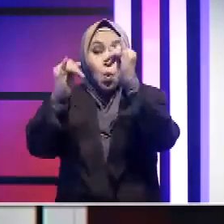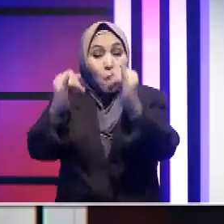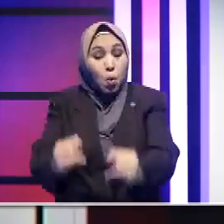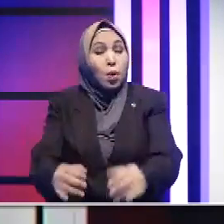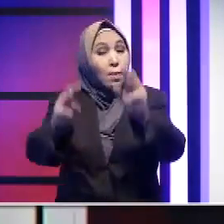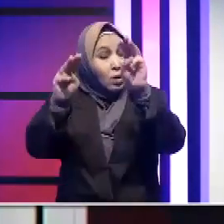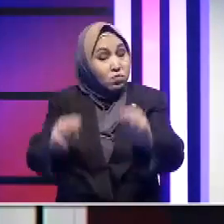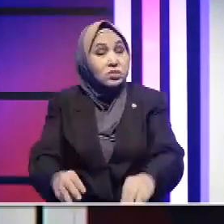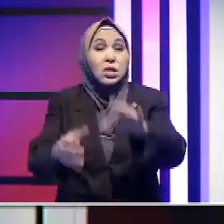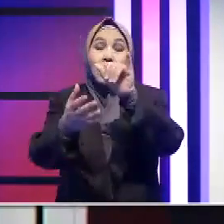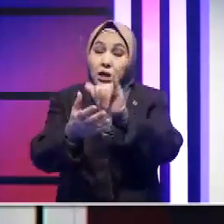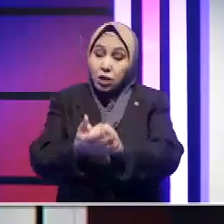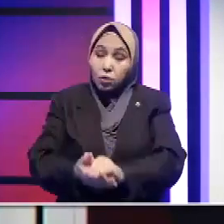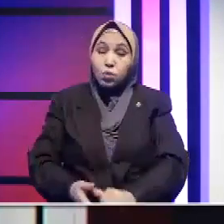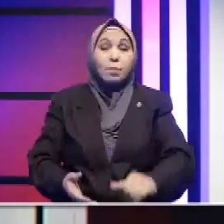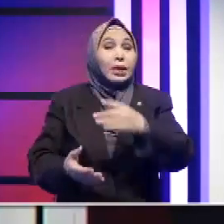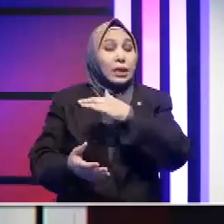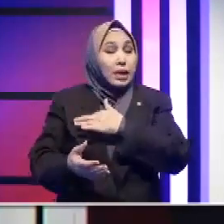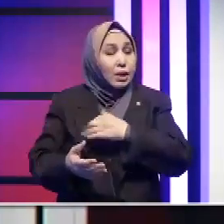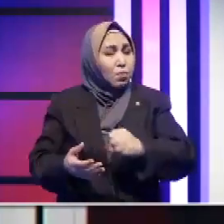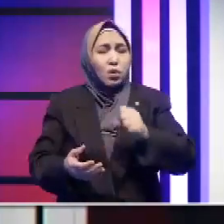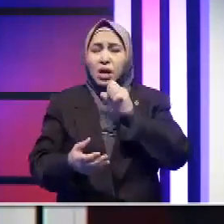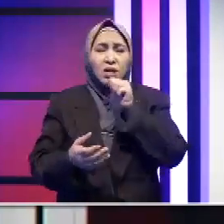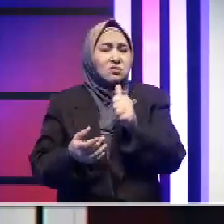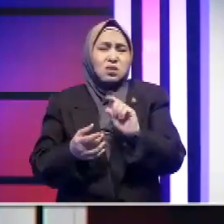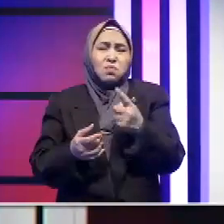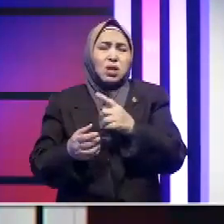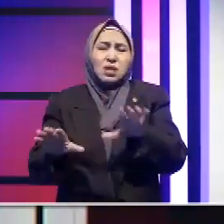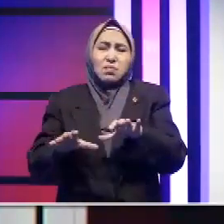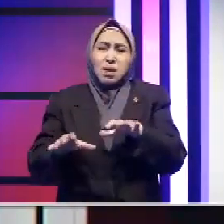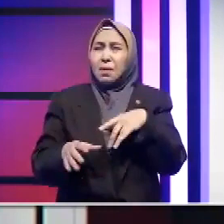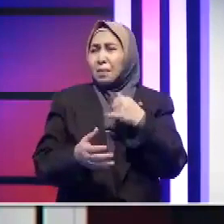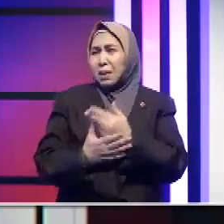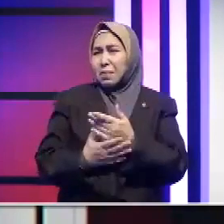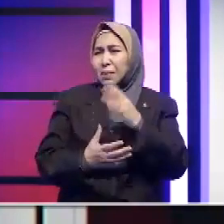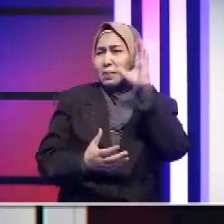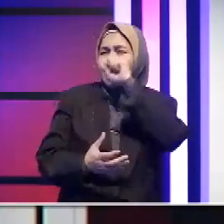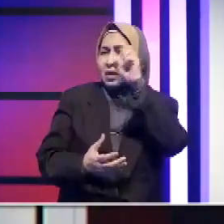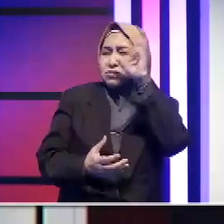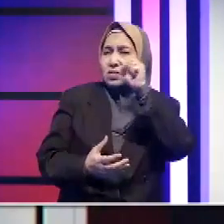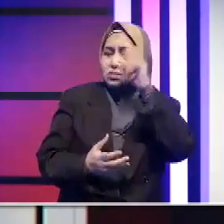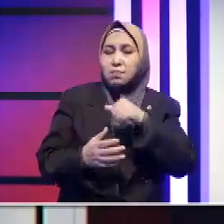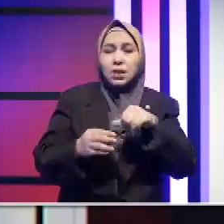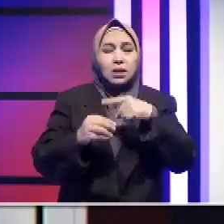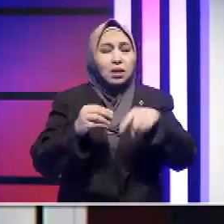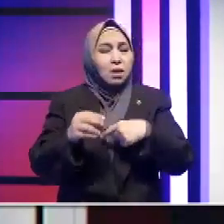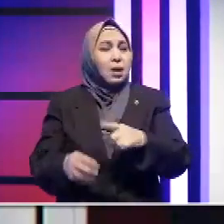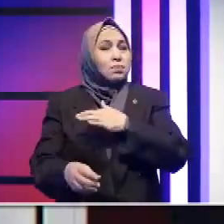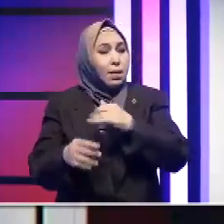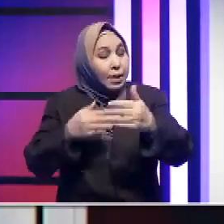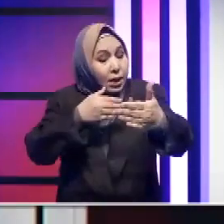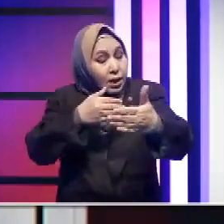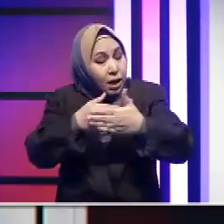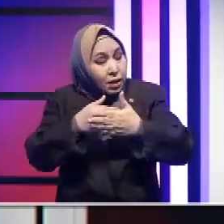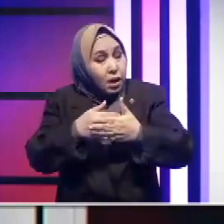Dasar atau Dahsyat the ke ataupun hanya membuat telah Handy dalam kehidupan dalam beragama dalam mendekatkan diri